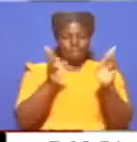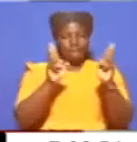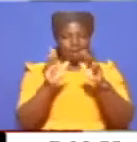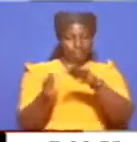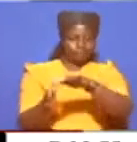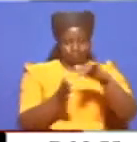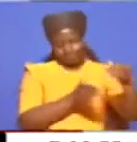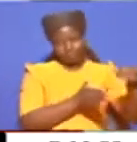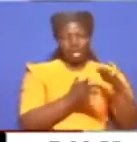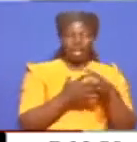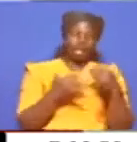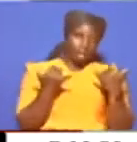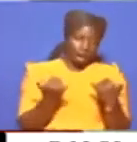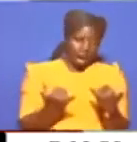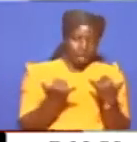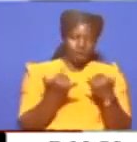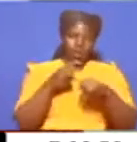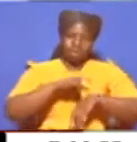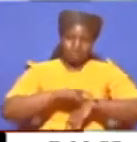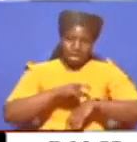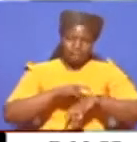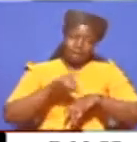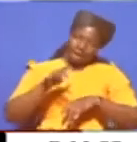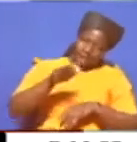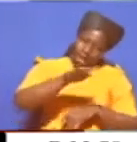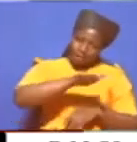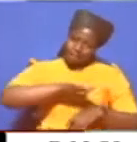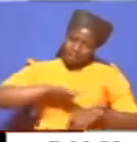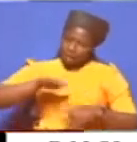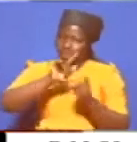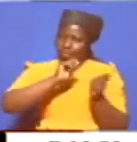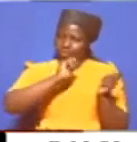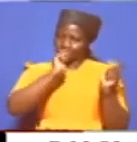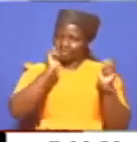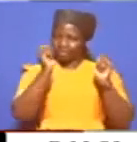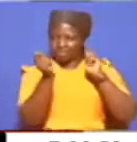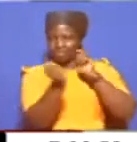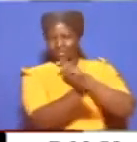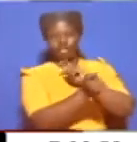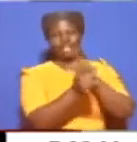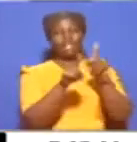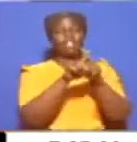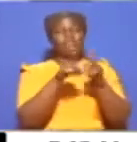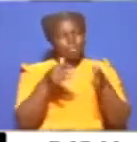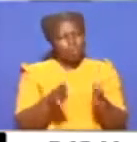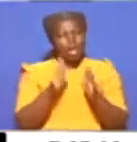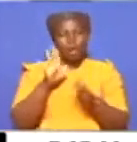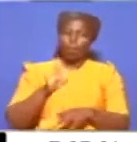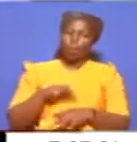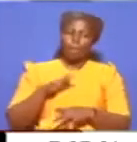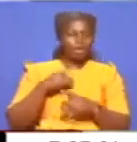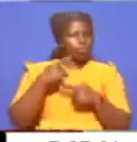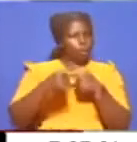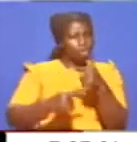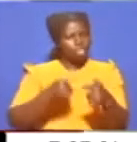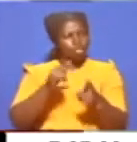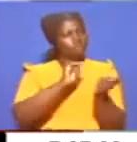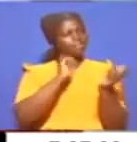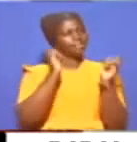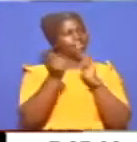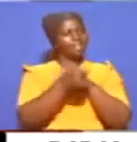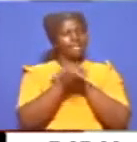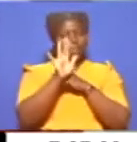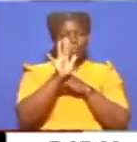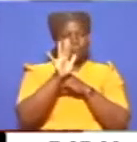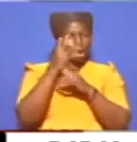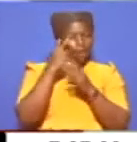Jinsi nyakati na mazingira yanavyobadilika, ndivyo wanawake wanavyozidi kujizatiti kubadilisha mitazamo ya kijadi na